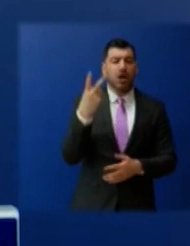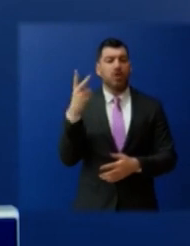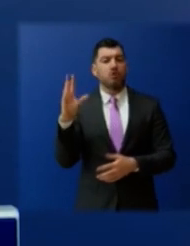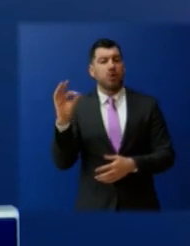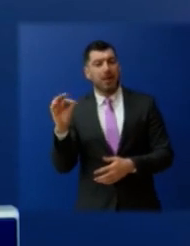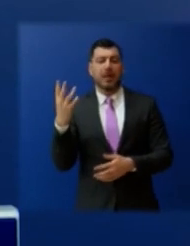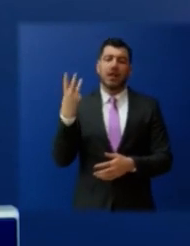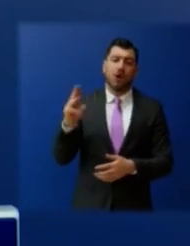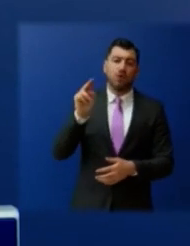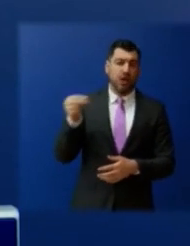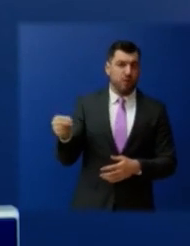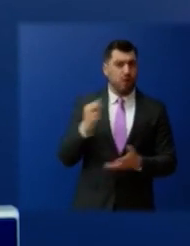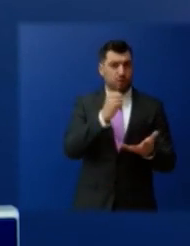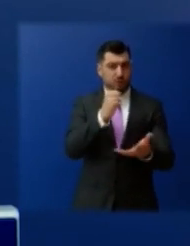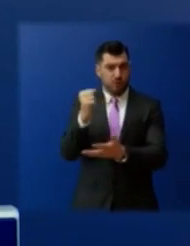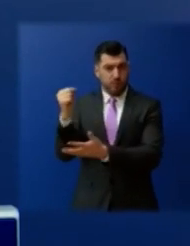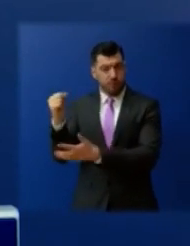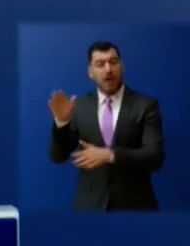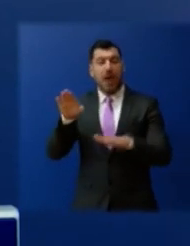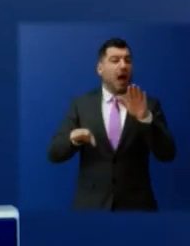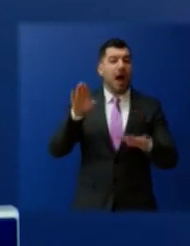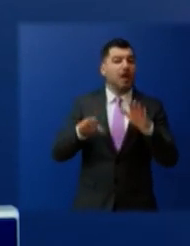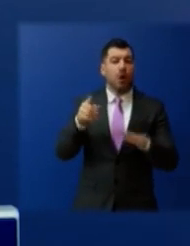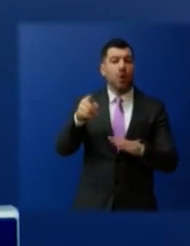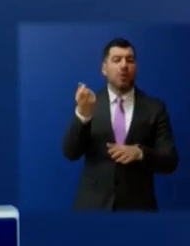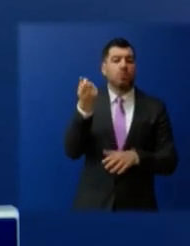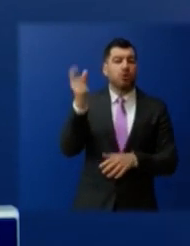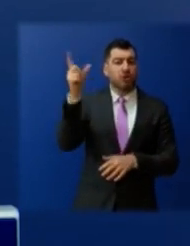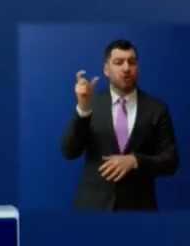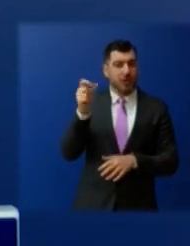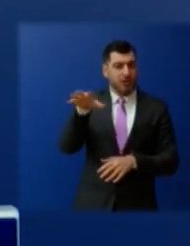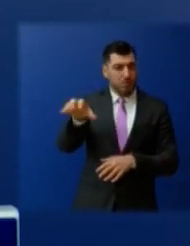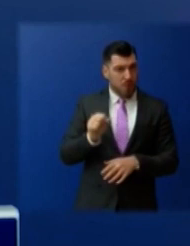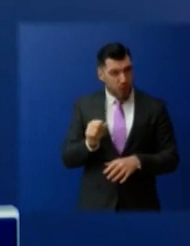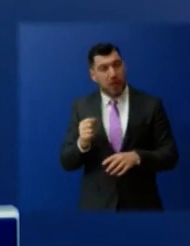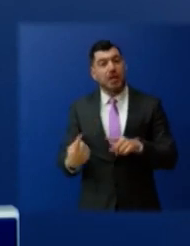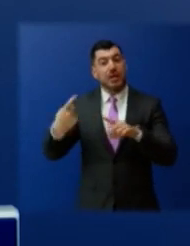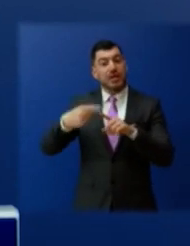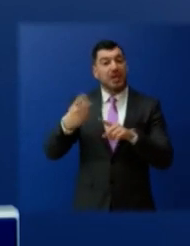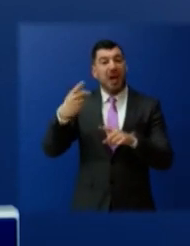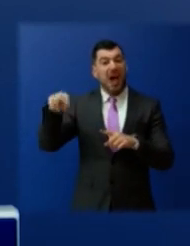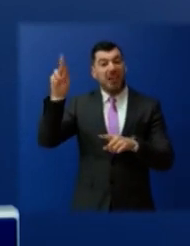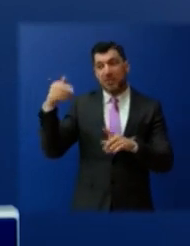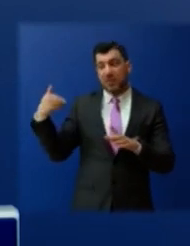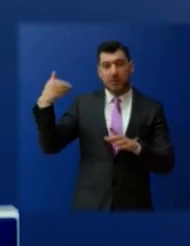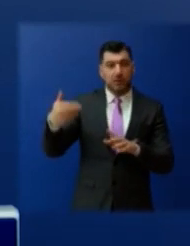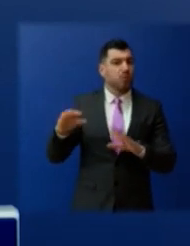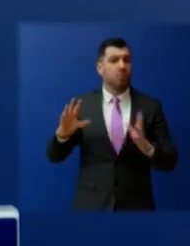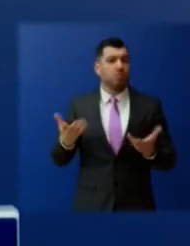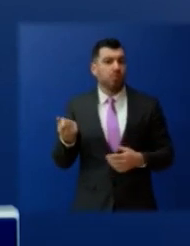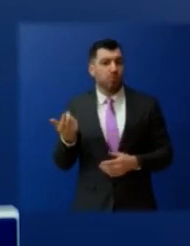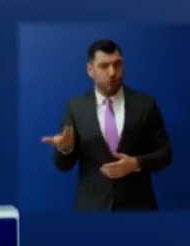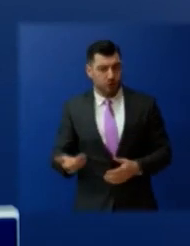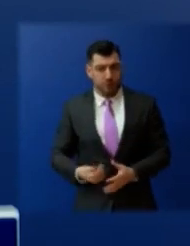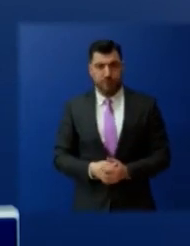ευρώ, ανάλογα με το ύψος των συντάξιμων αποδοχών και τις αυξήσεις που τυχόν έλαβαν οι συνταξιούχοι αυτοί. Δεύτερον, θα έχουμε